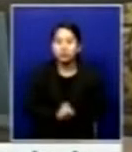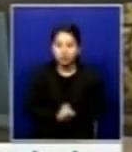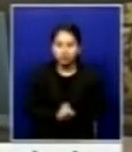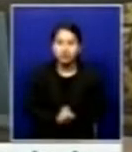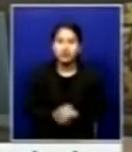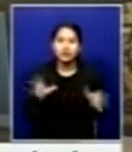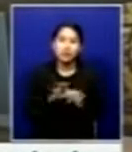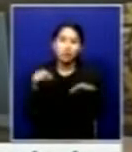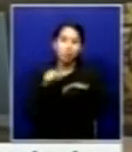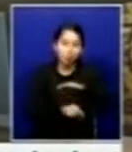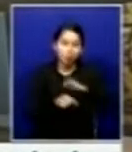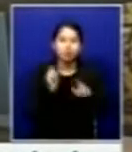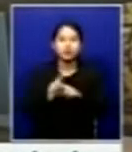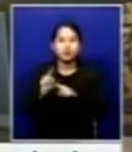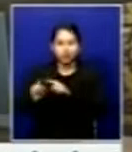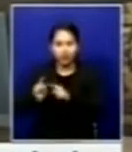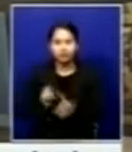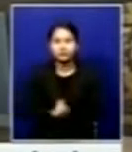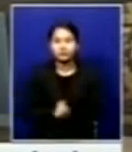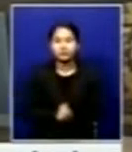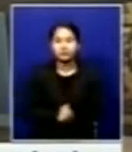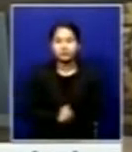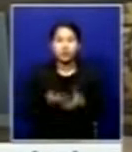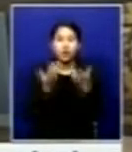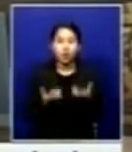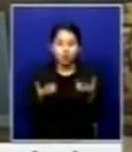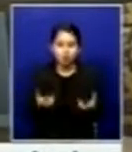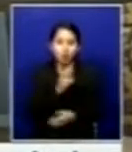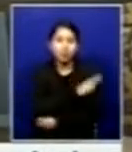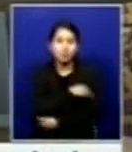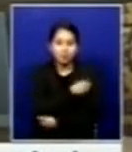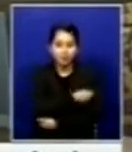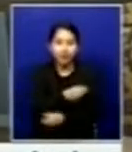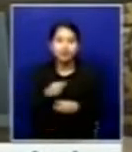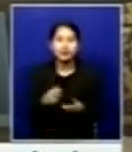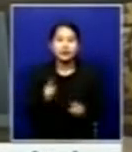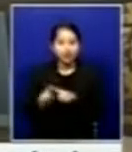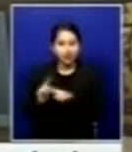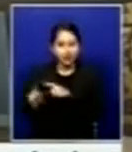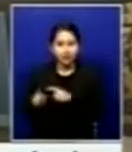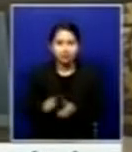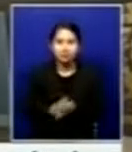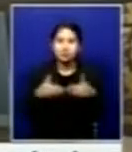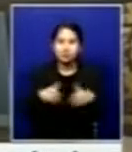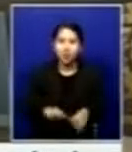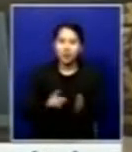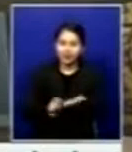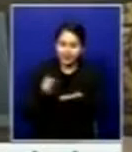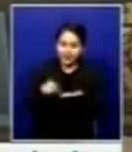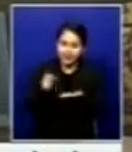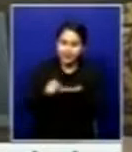ของการทุจริตการช่อโกงการอุปกรณ์เครื่องไม้เครื่องมือการแพทย์ปล่อยให้ไปเย็บกันเองทำกันเองผูกกันเ